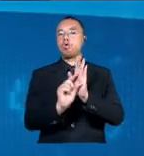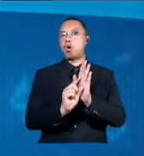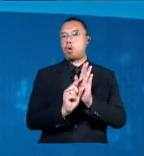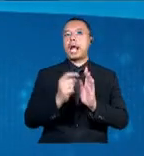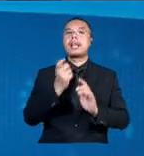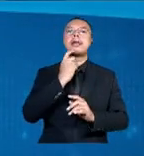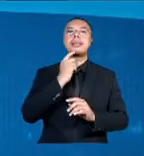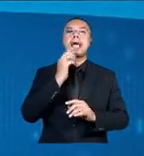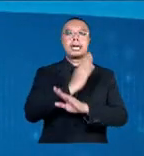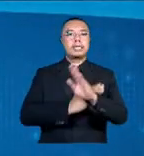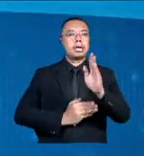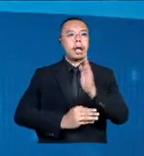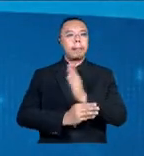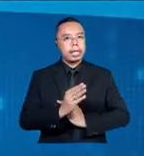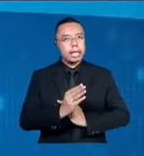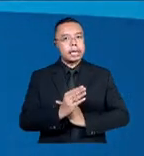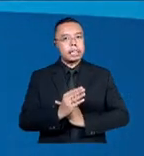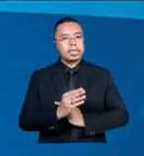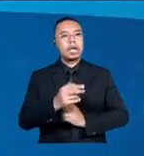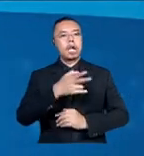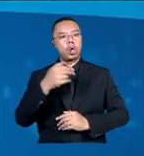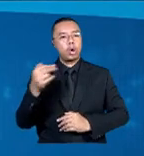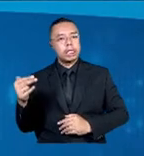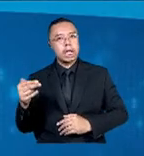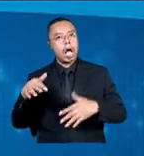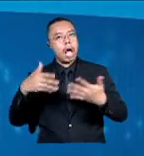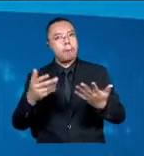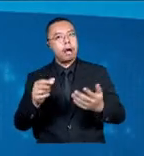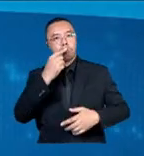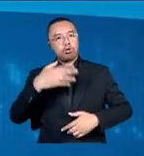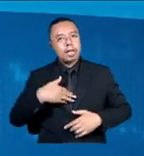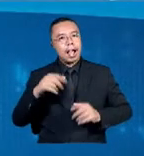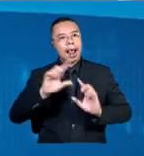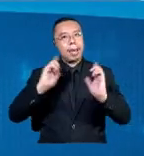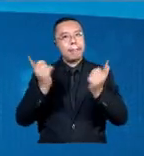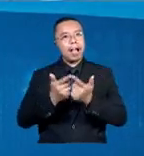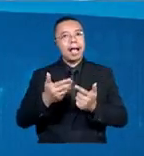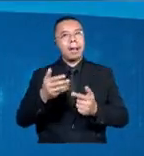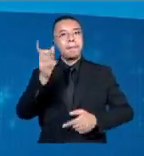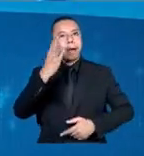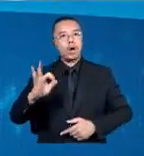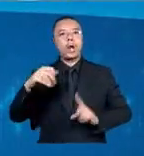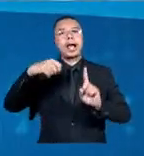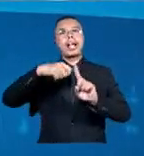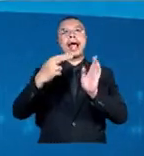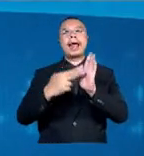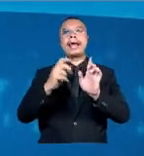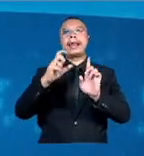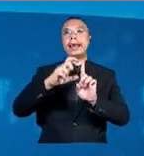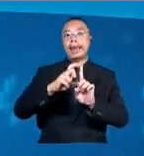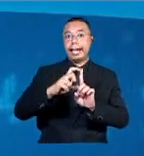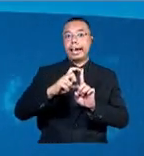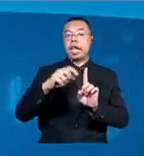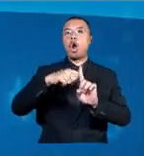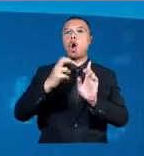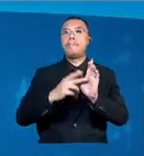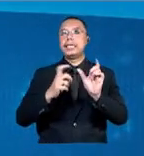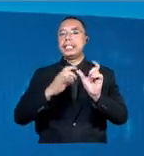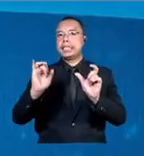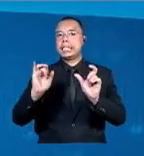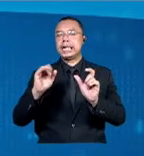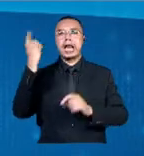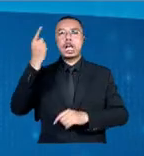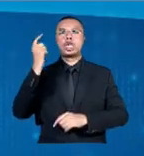tentang penyandang disabilitas bahwa Indonesia akan memiliki lembaga baru yaitu Komisi Nasional Disabilitas. Saat ini